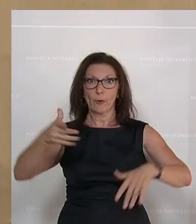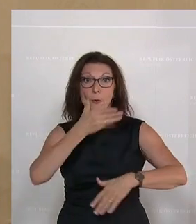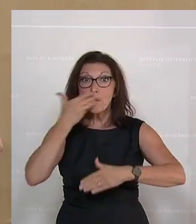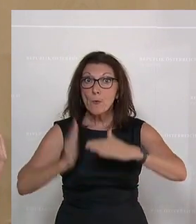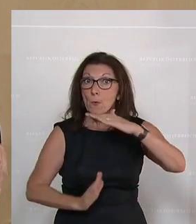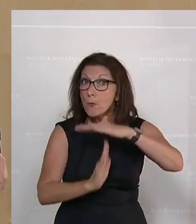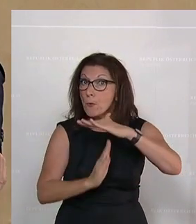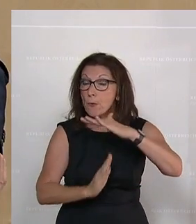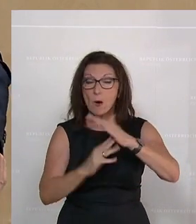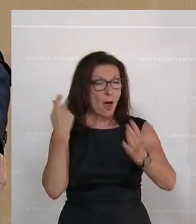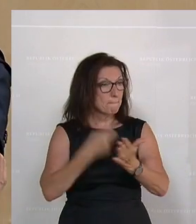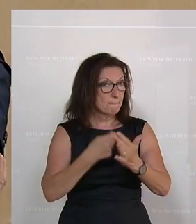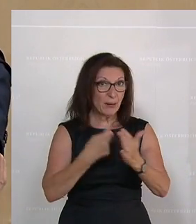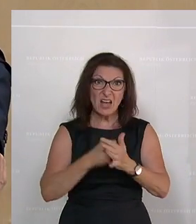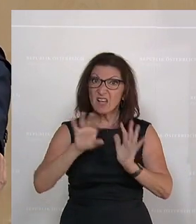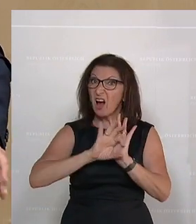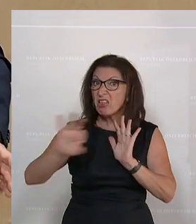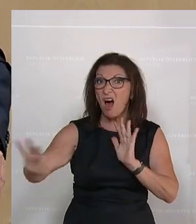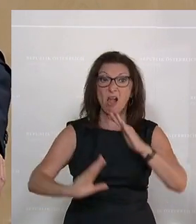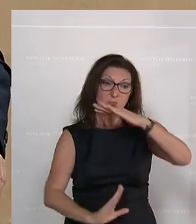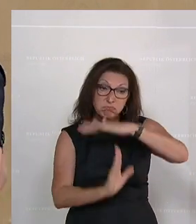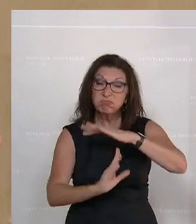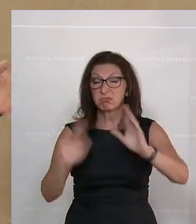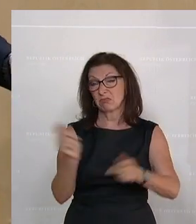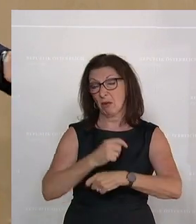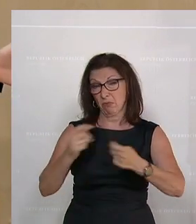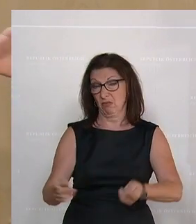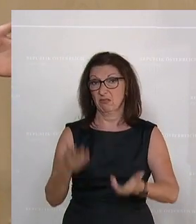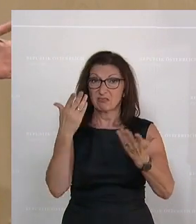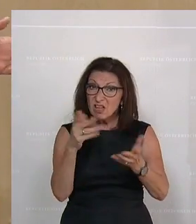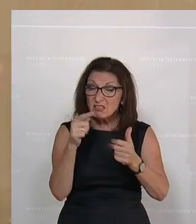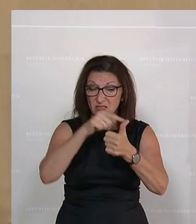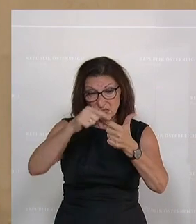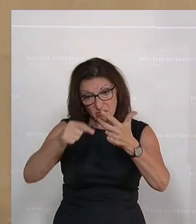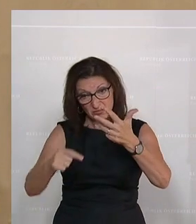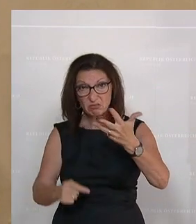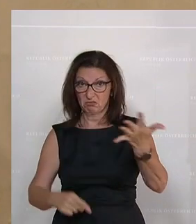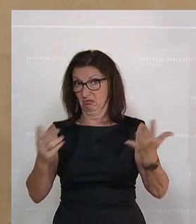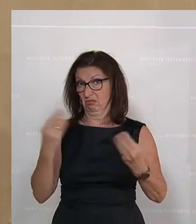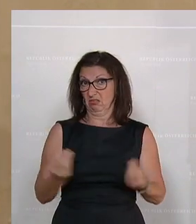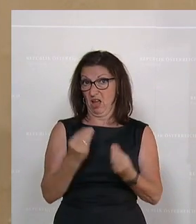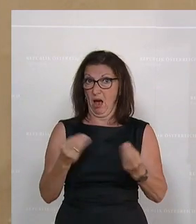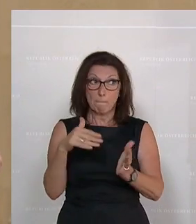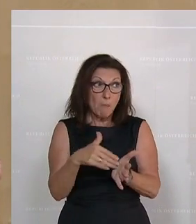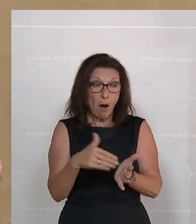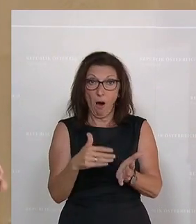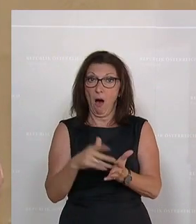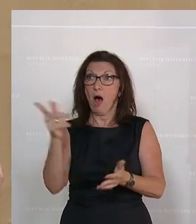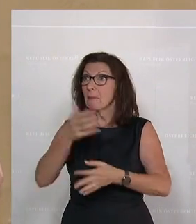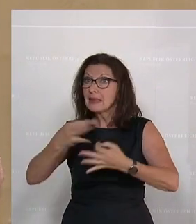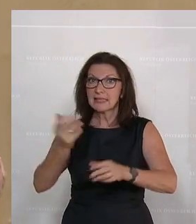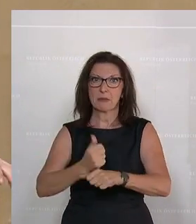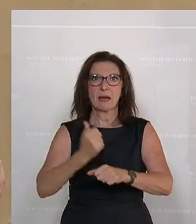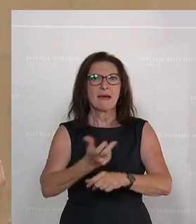das ist ein ordentlicher preisträger unter dem die leute leiden überhaupt nichts passiert in diesem bereich kein deckel bei den energiepreisen